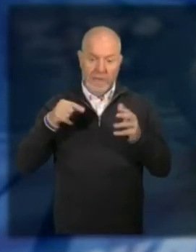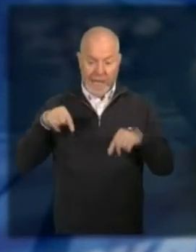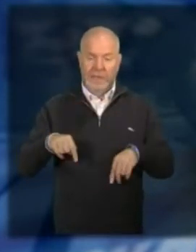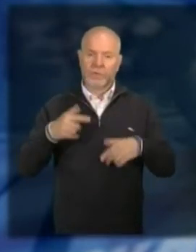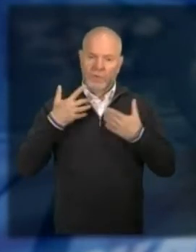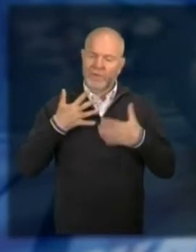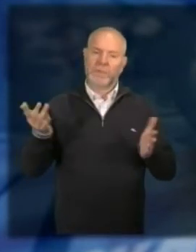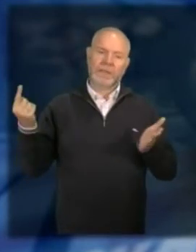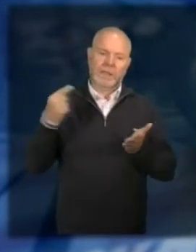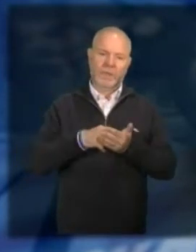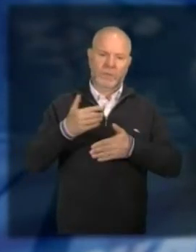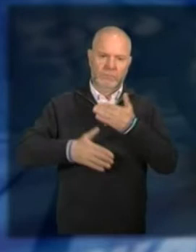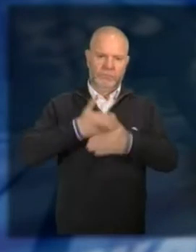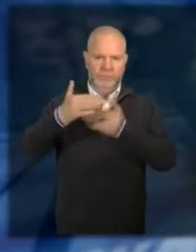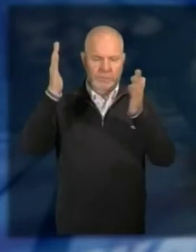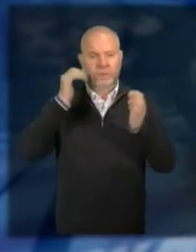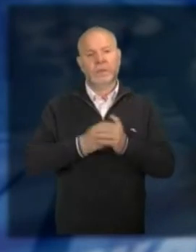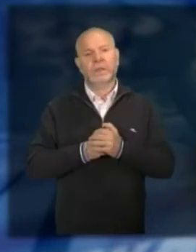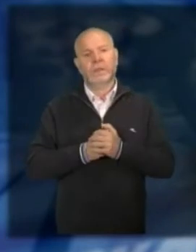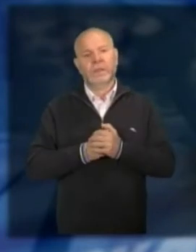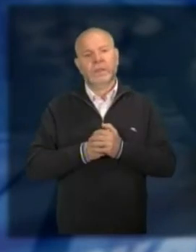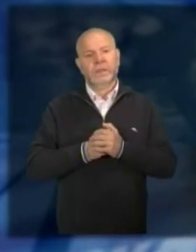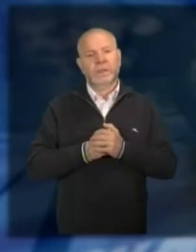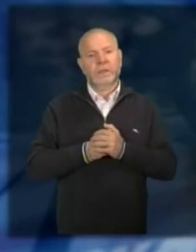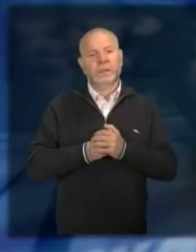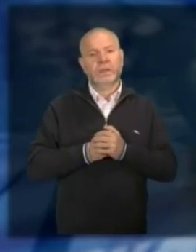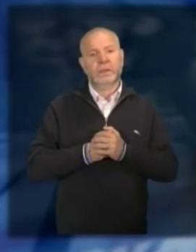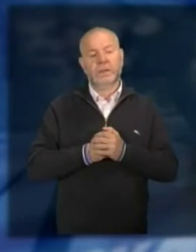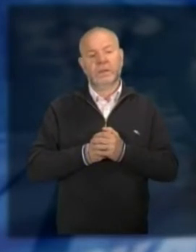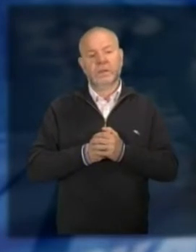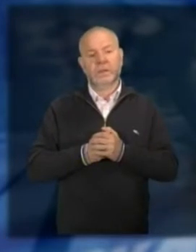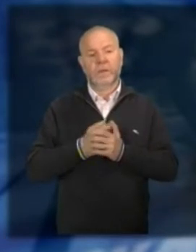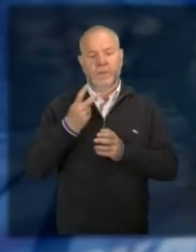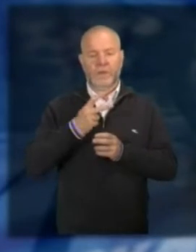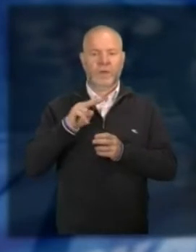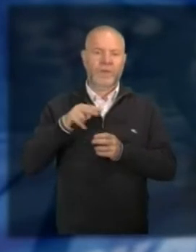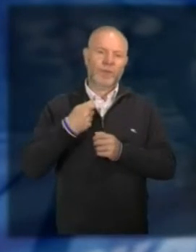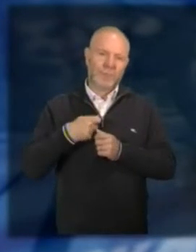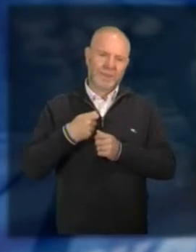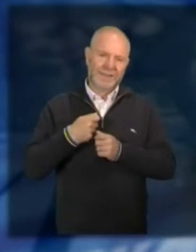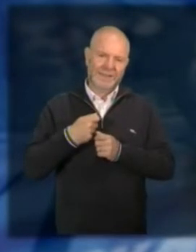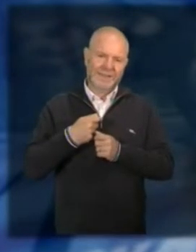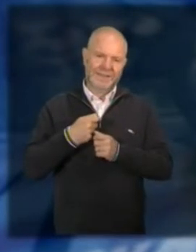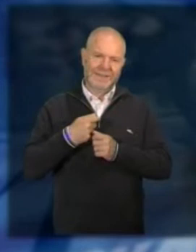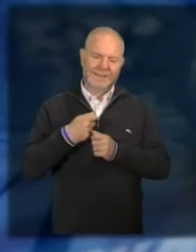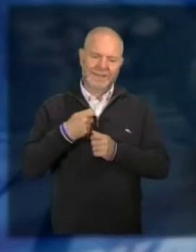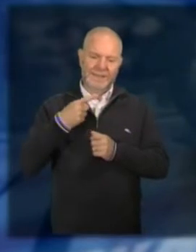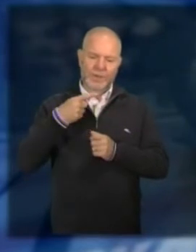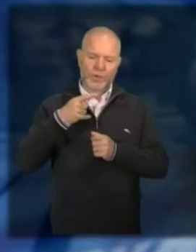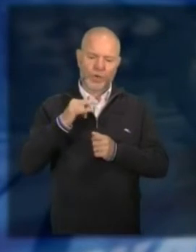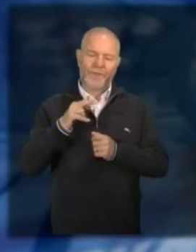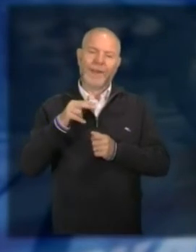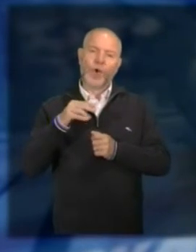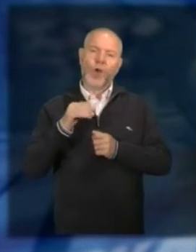però finalmente ripartire, ha garantito Barbazza, che ha poi lasciato la parola al vicepresidente dell'Unione Montana Vigerzina Paolo Giovanola